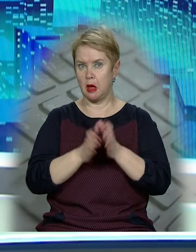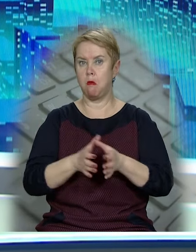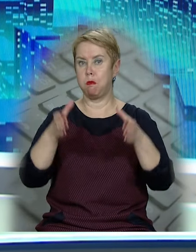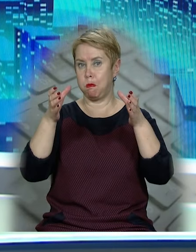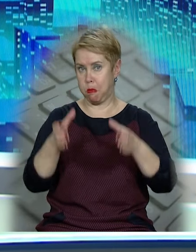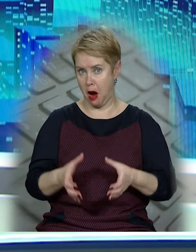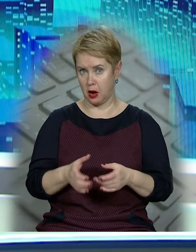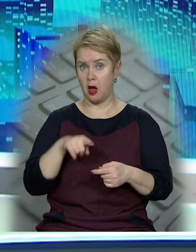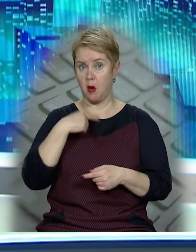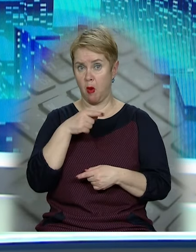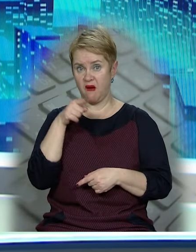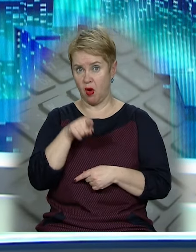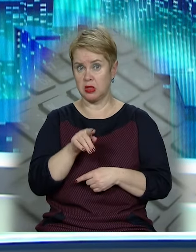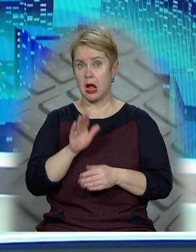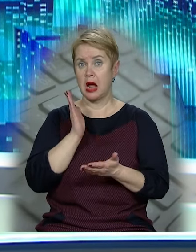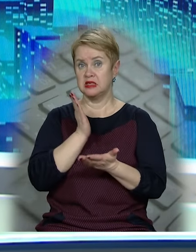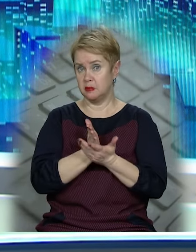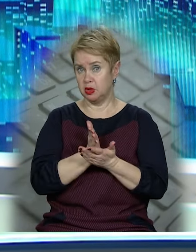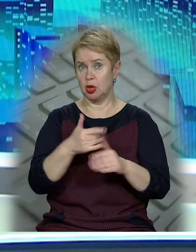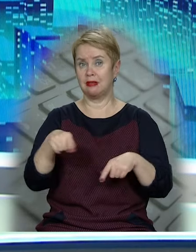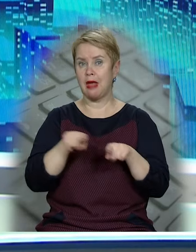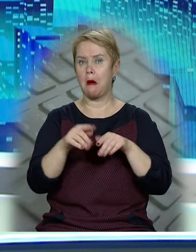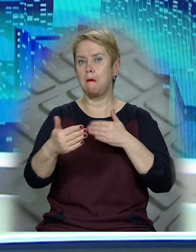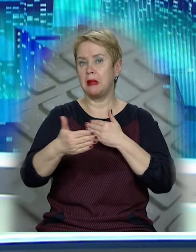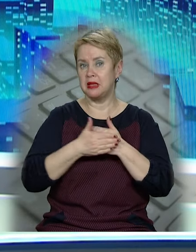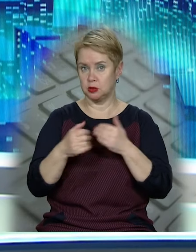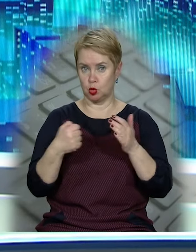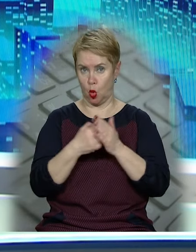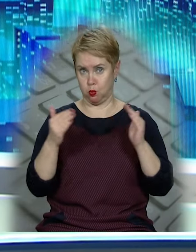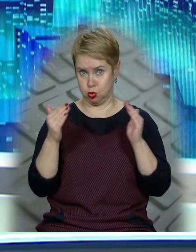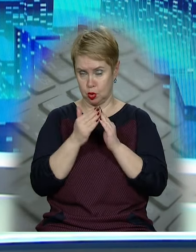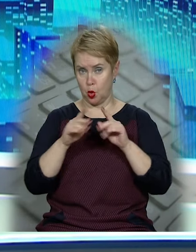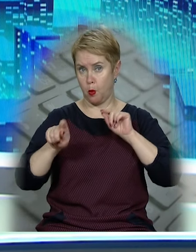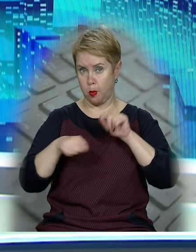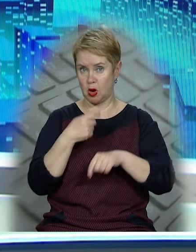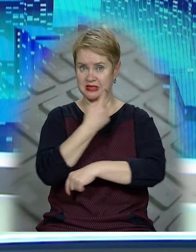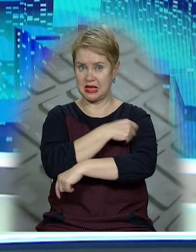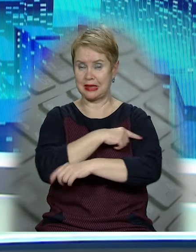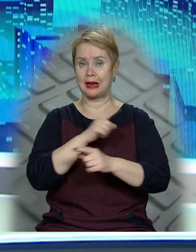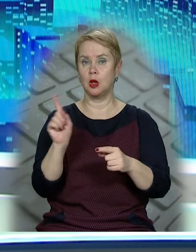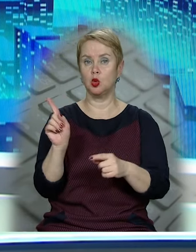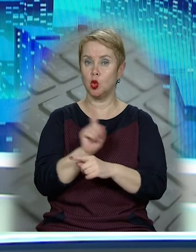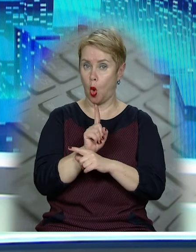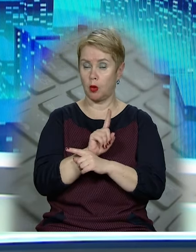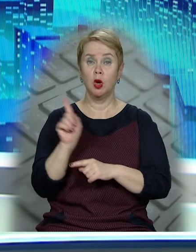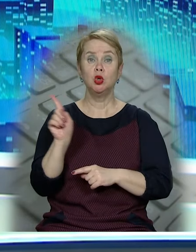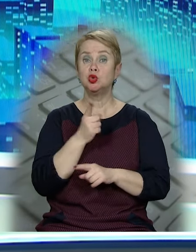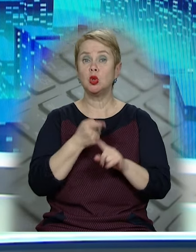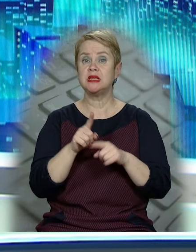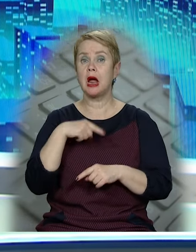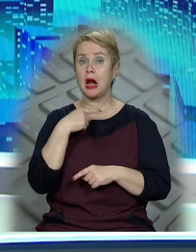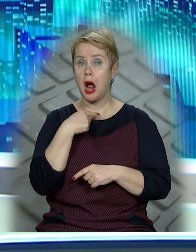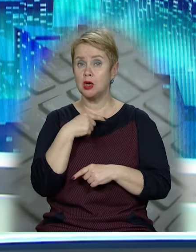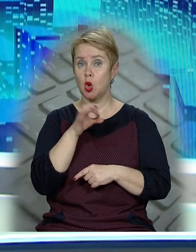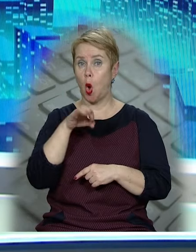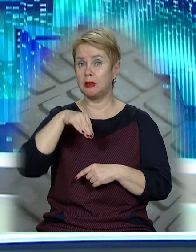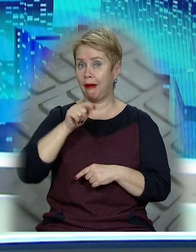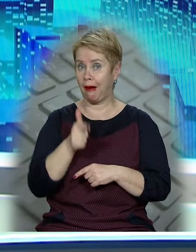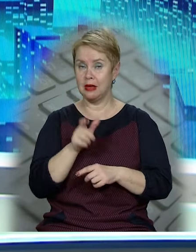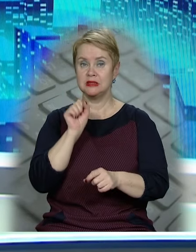баки. Мовляв, вони розміщені надто близько до будинків, тож порушуються санітарні норми. Що на це кажуть в ОТГ,